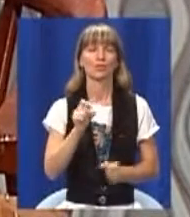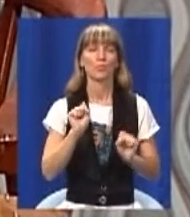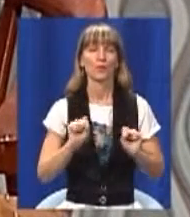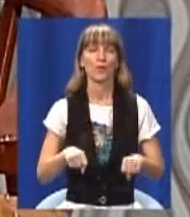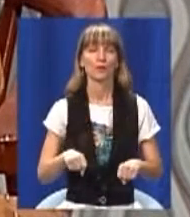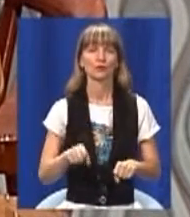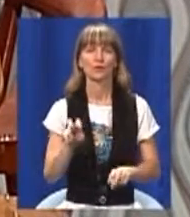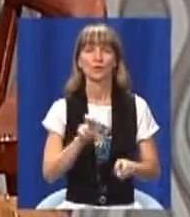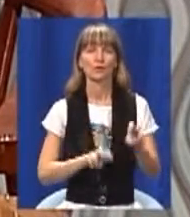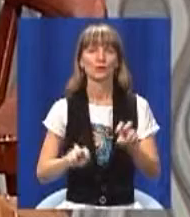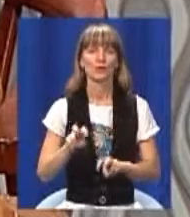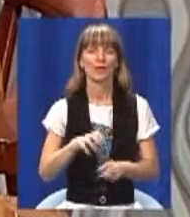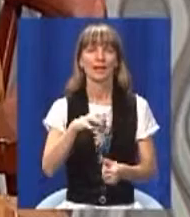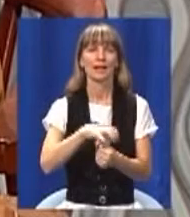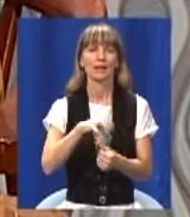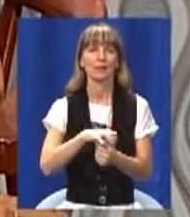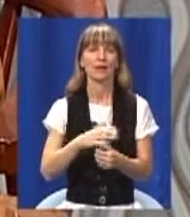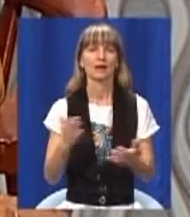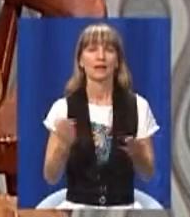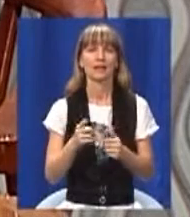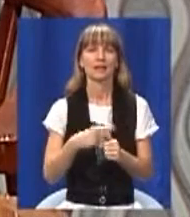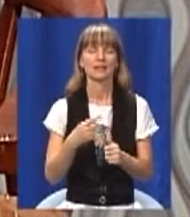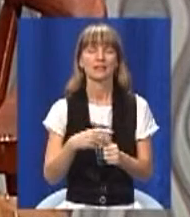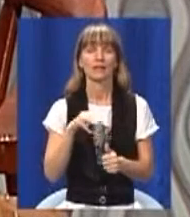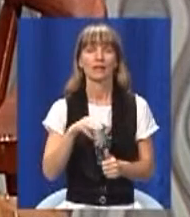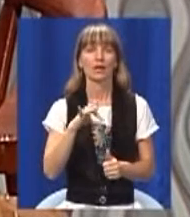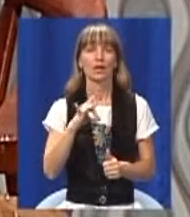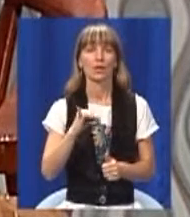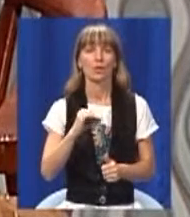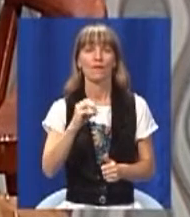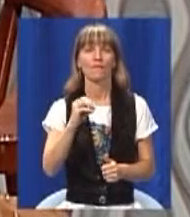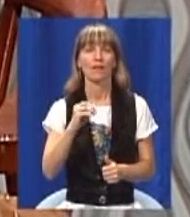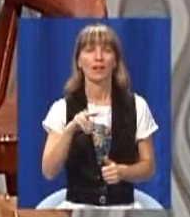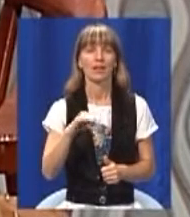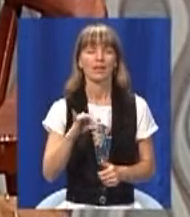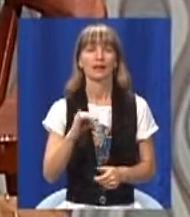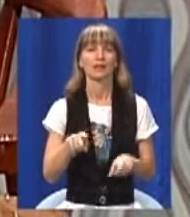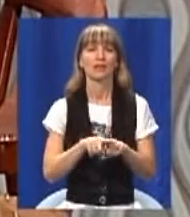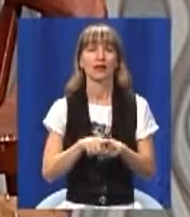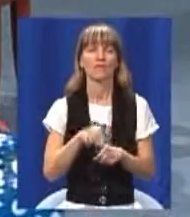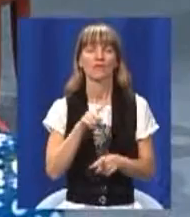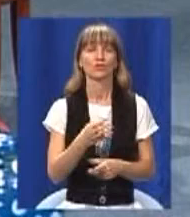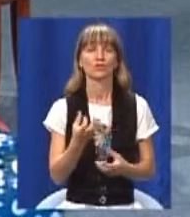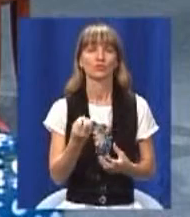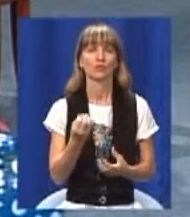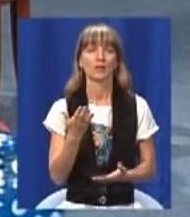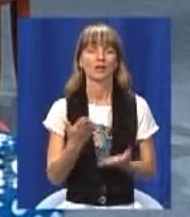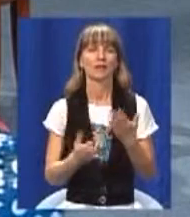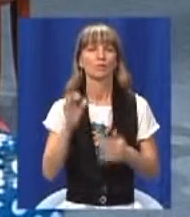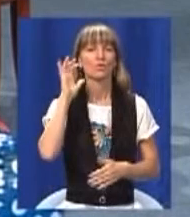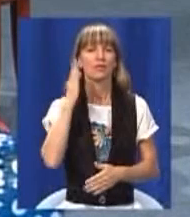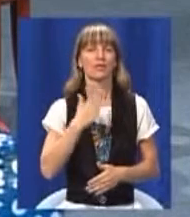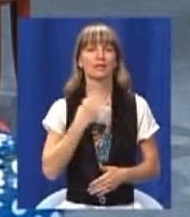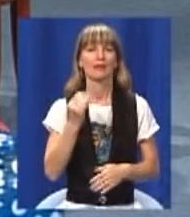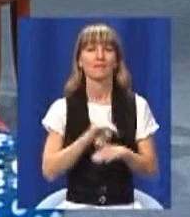можуть розшукувати гриби, які називаються трюфелі, а також вони ще, ну, якщо послухати